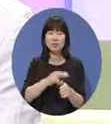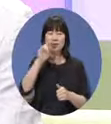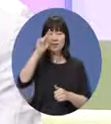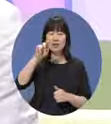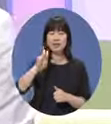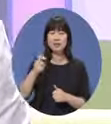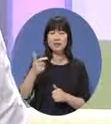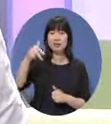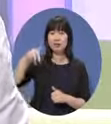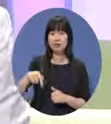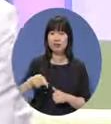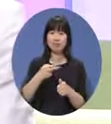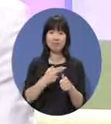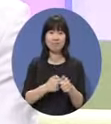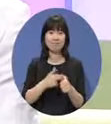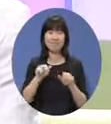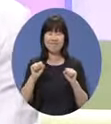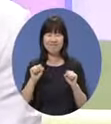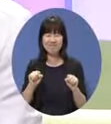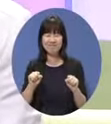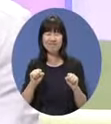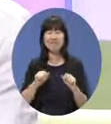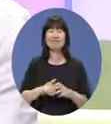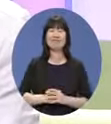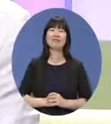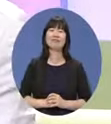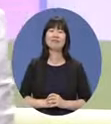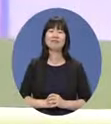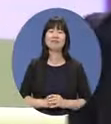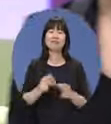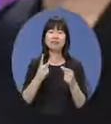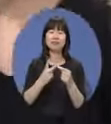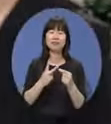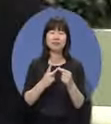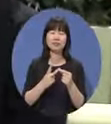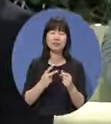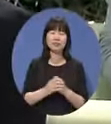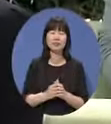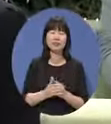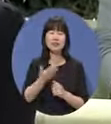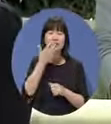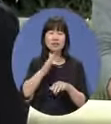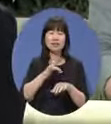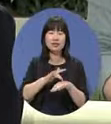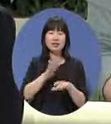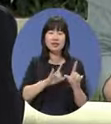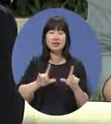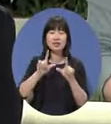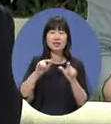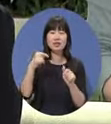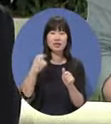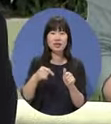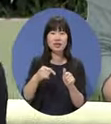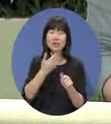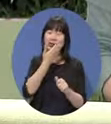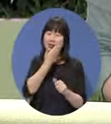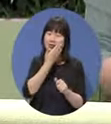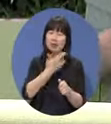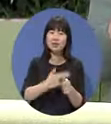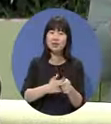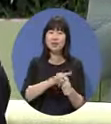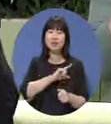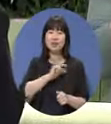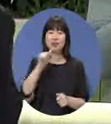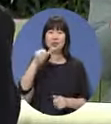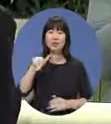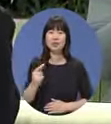나오셨고요. 어서 오세요. 반갑습니다. 네, 그리고 식생활 지도 영양사이신 조효연 선생님을 모셨습니다. 선생님